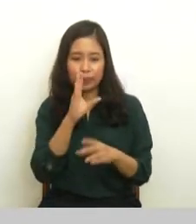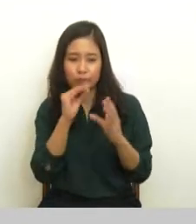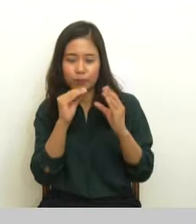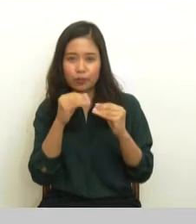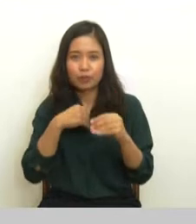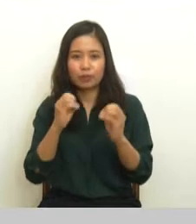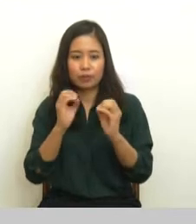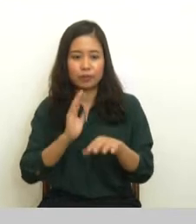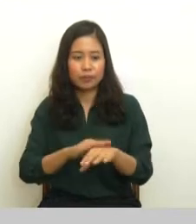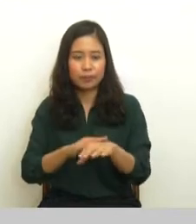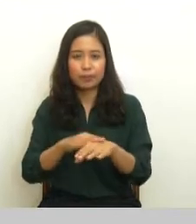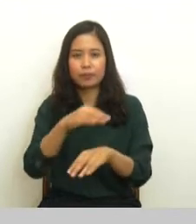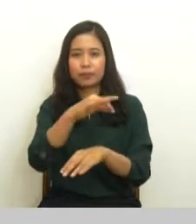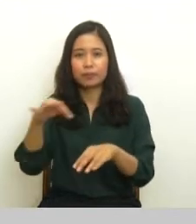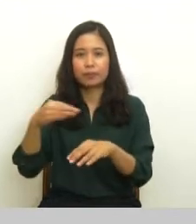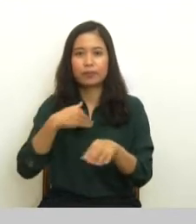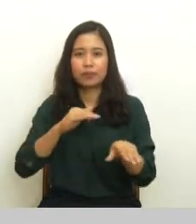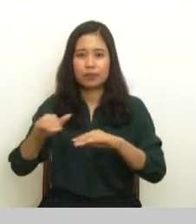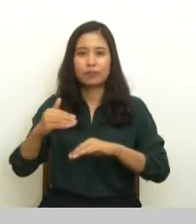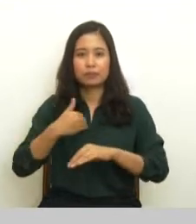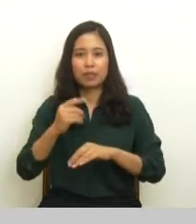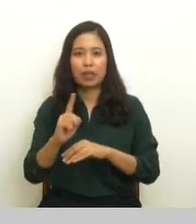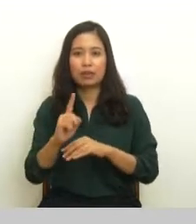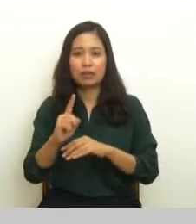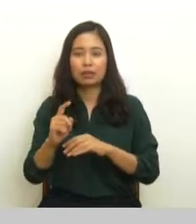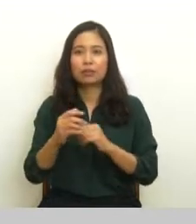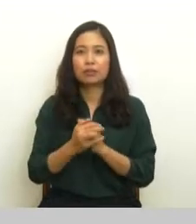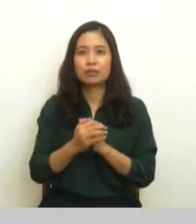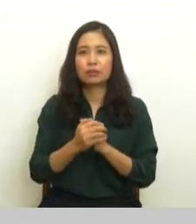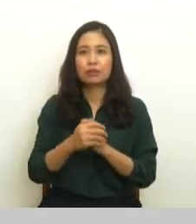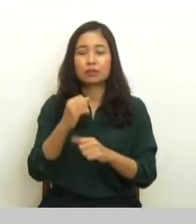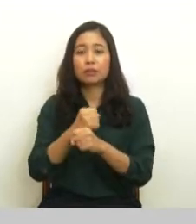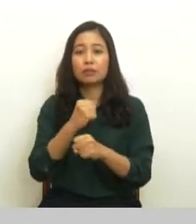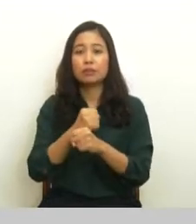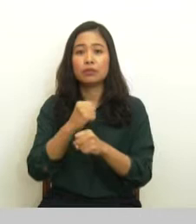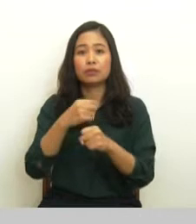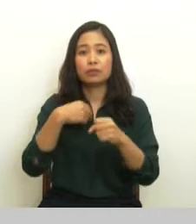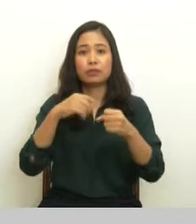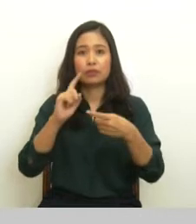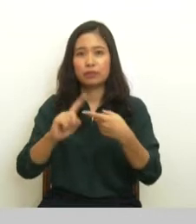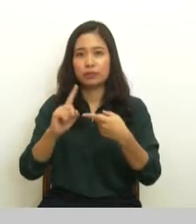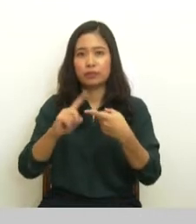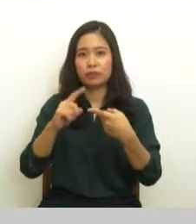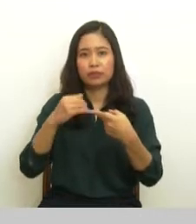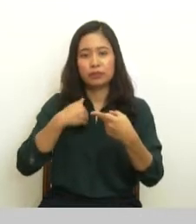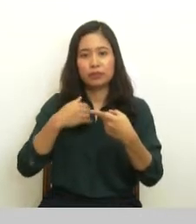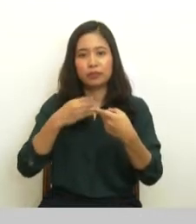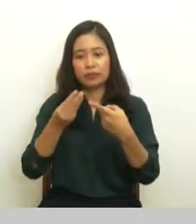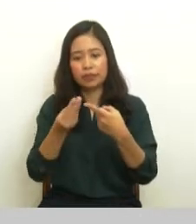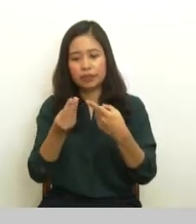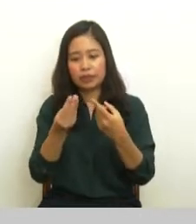วธีการเก็บรัษาขายๆ ดังนี้ค่ะหนึ่ทarasปรไข่ด้น้มันสอง. ถาเปลอกได้วยเน ihrem